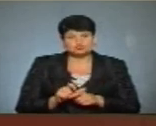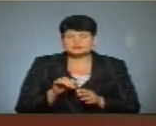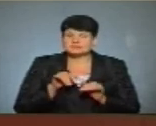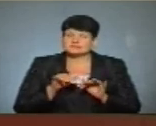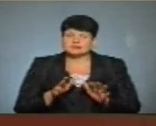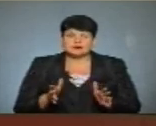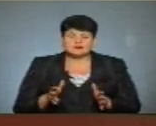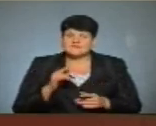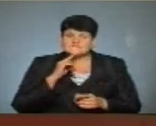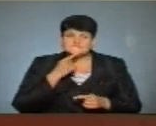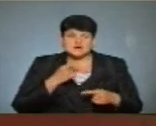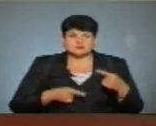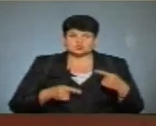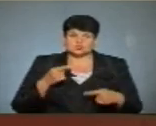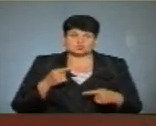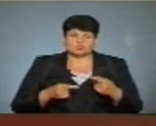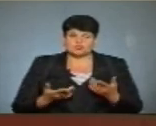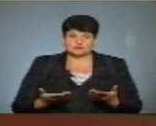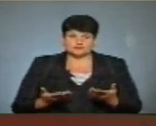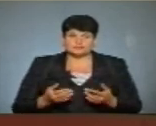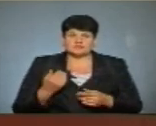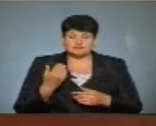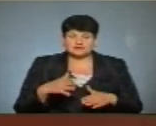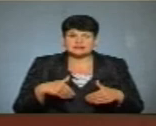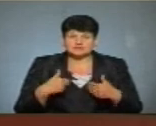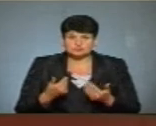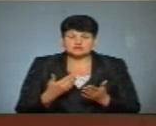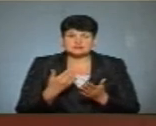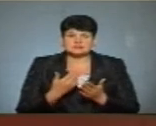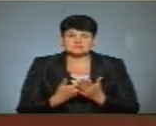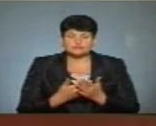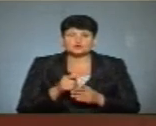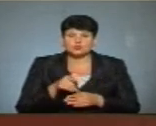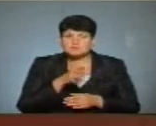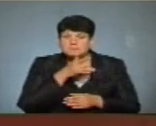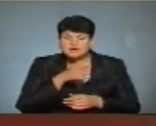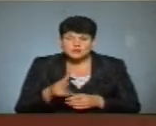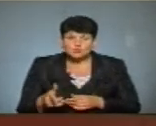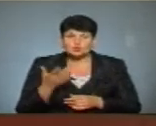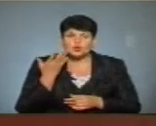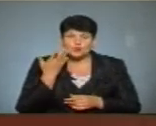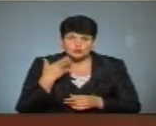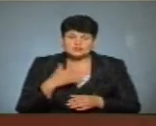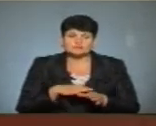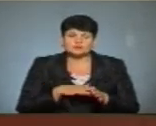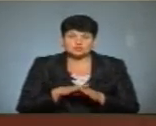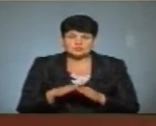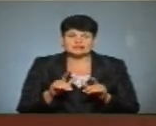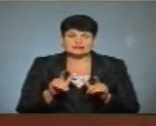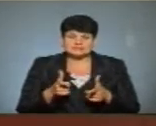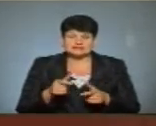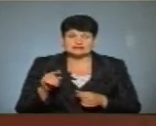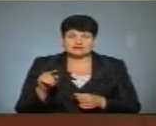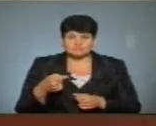яку важко оспорювати. Але все ж таки ви наводите дані статистики в той період, коли дотримуються